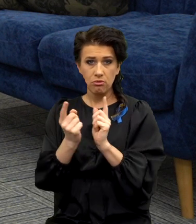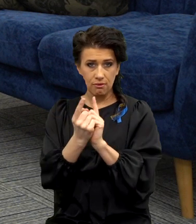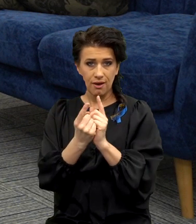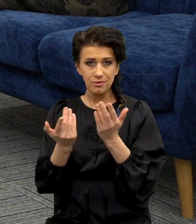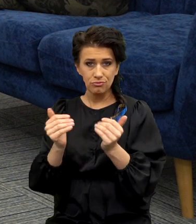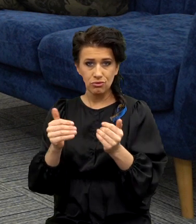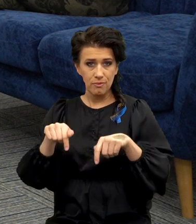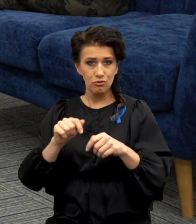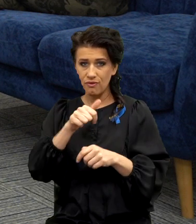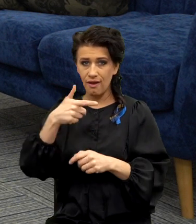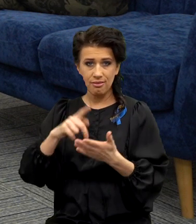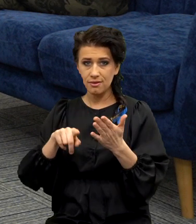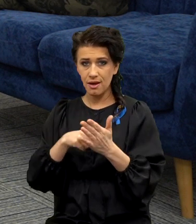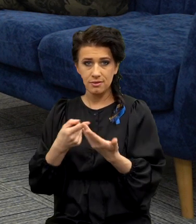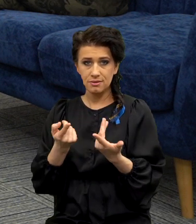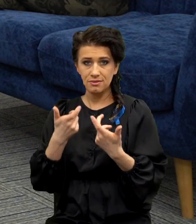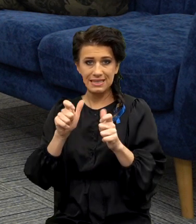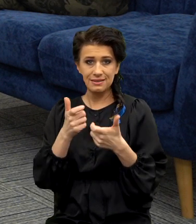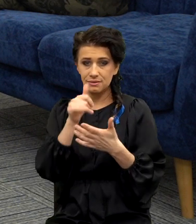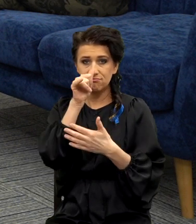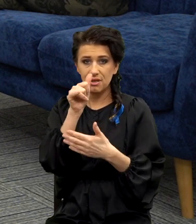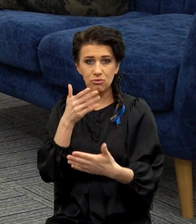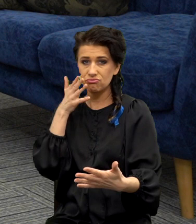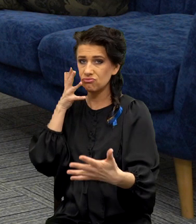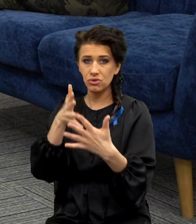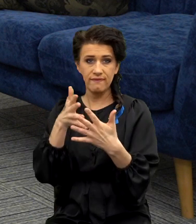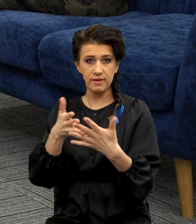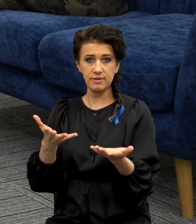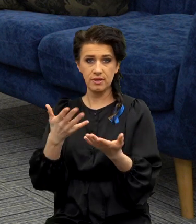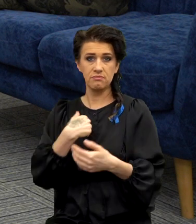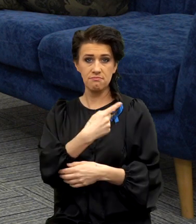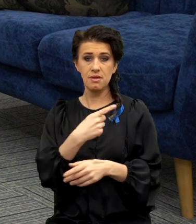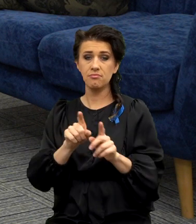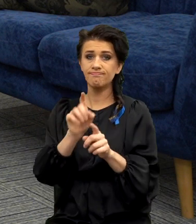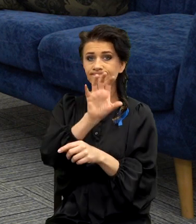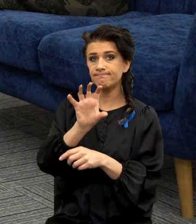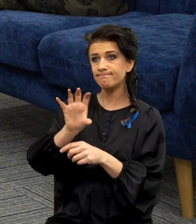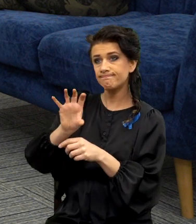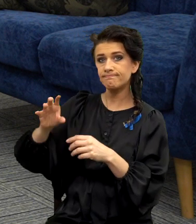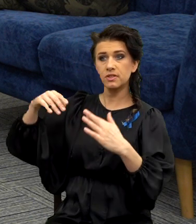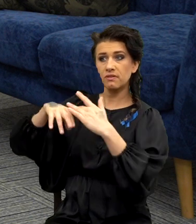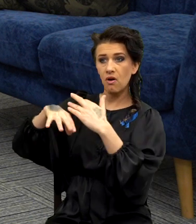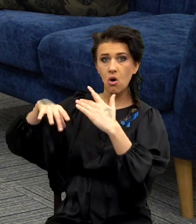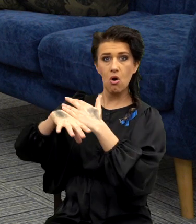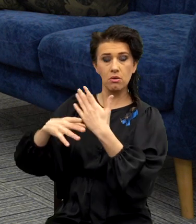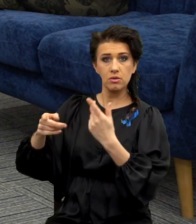pewno nic nie jesteśmy w stanie przewidzieć. Szczególnie my, kiedy obserwujemy trochę z boku, oczywiście